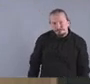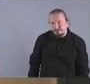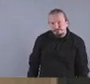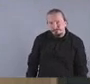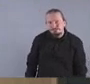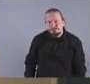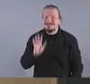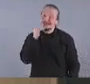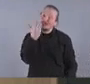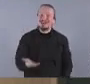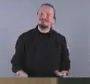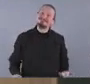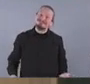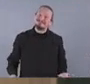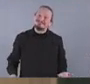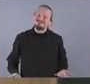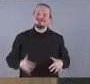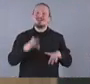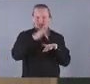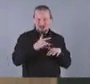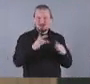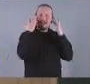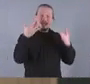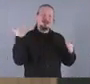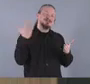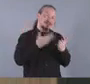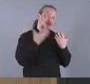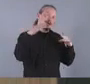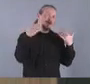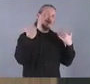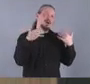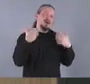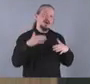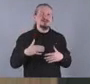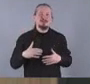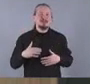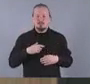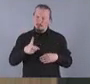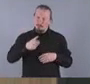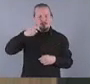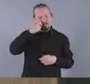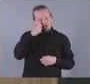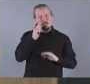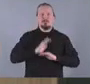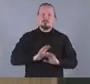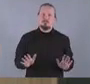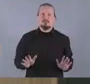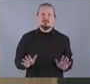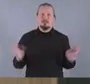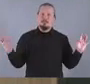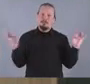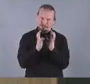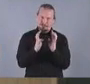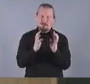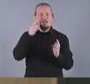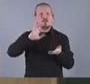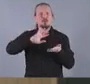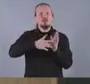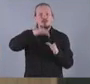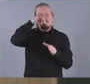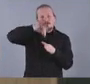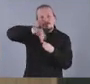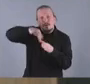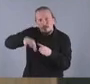sur d'autres expériences de collectivité, j'ai souhaité maintenir le présentiel pour que l'ensemble de nos délibérations, l'ensemble